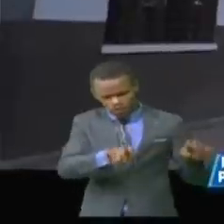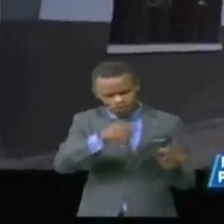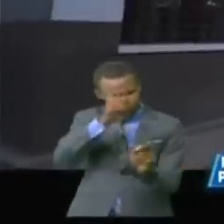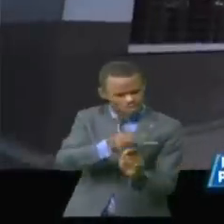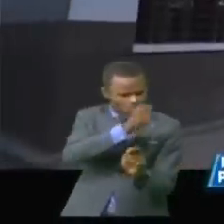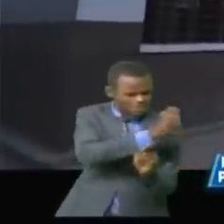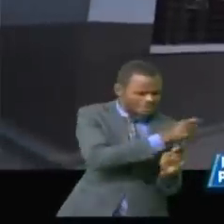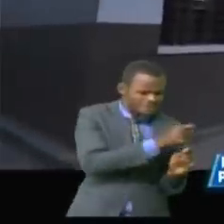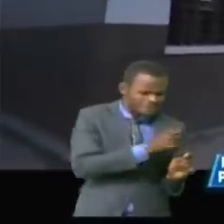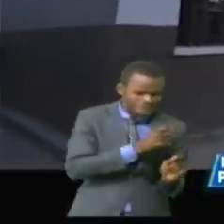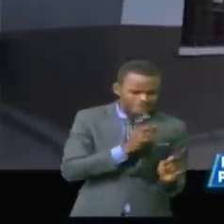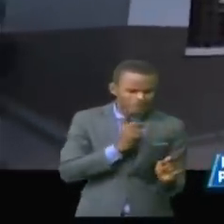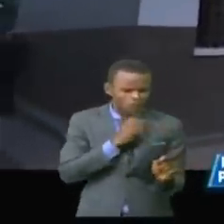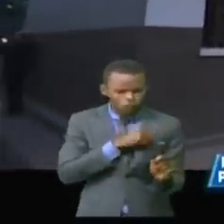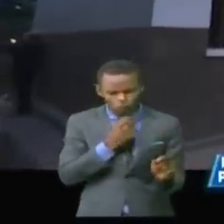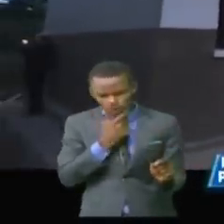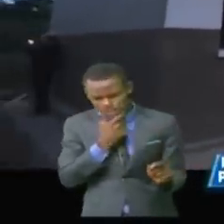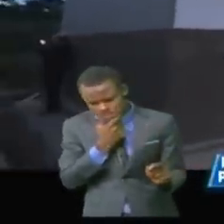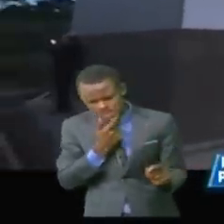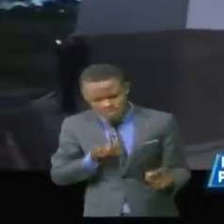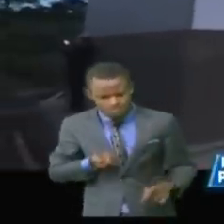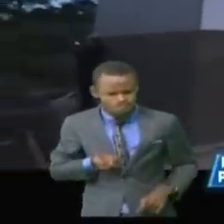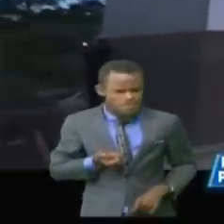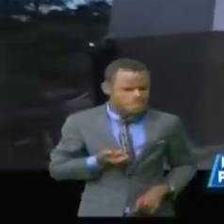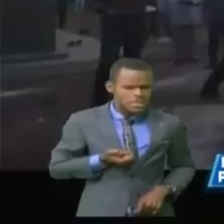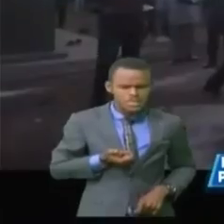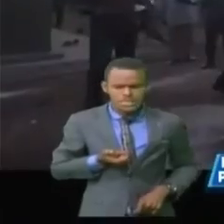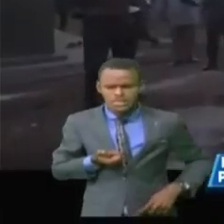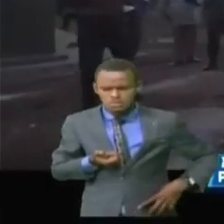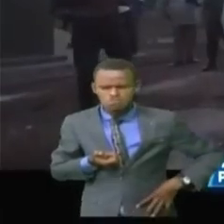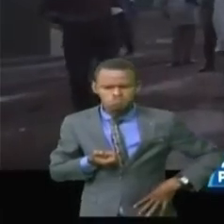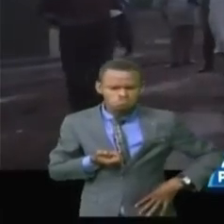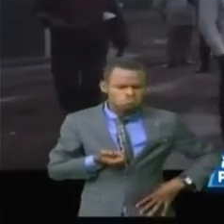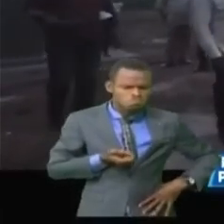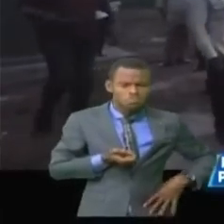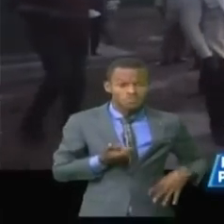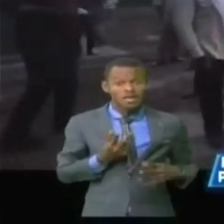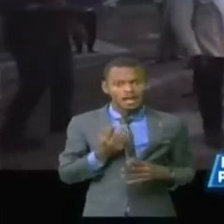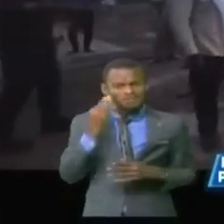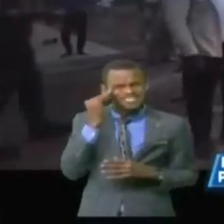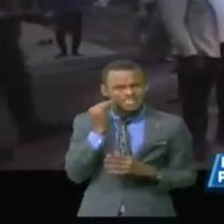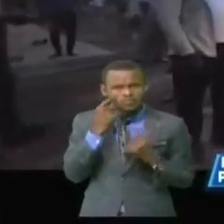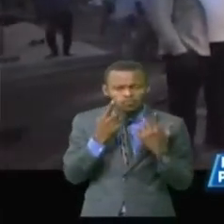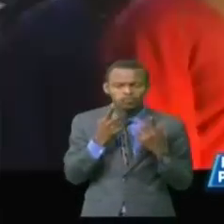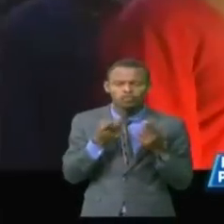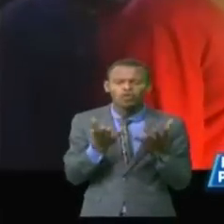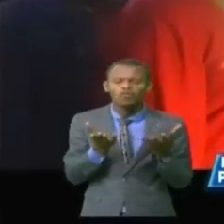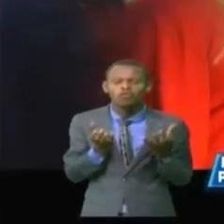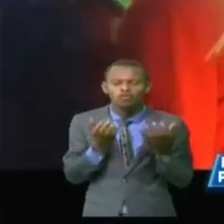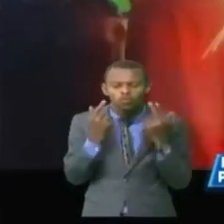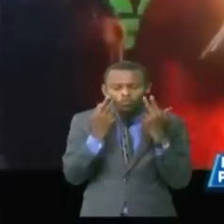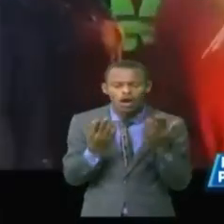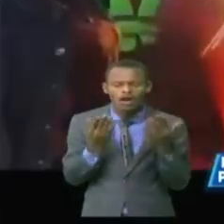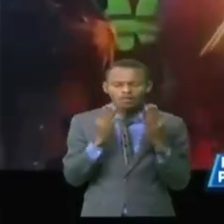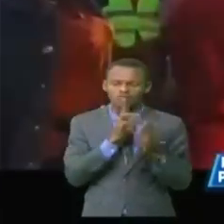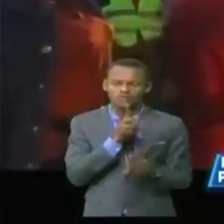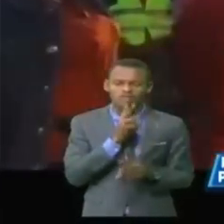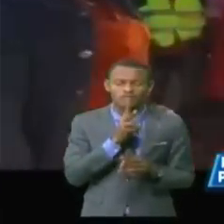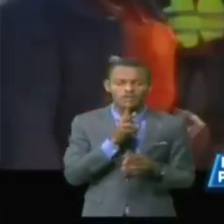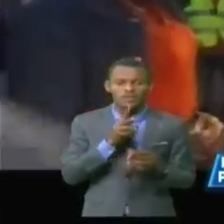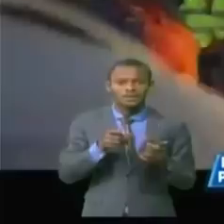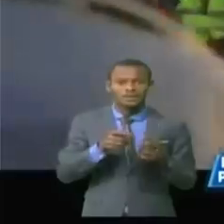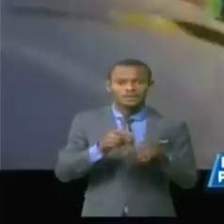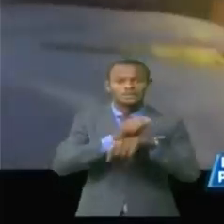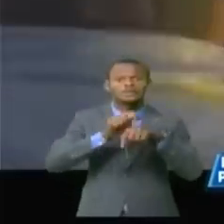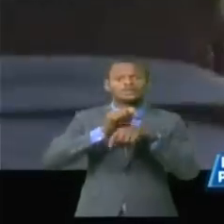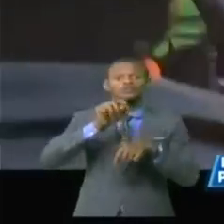mobilisée. Libengue est un exemple de plus que le PEDEL 145 territoires redonne la puissance publique à l'État qui